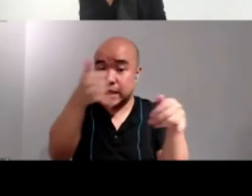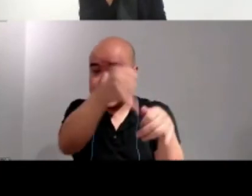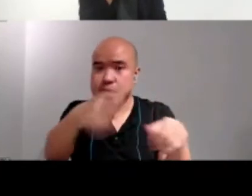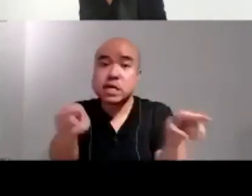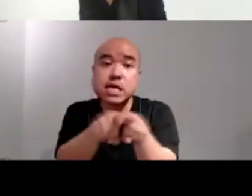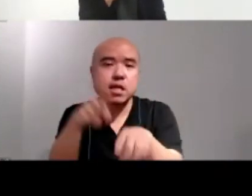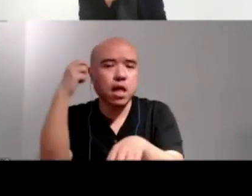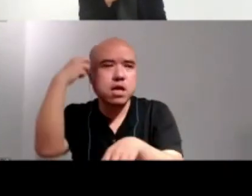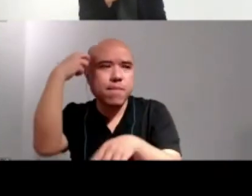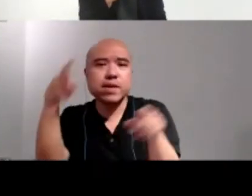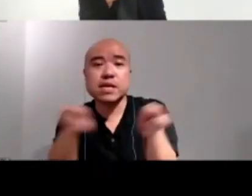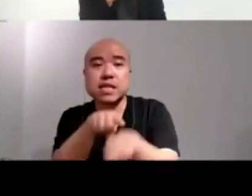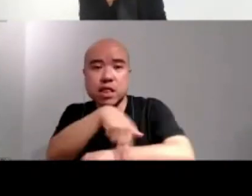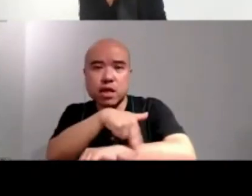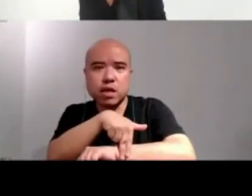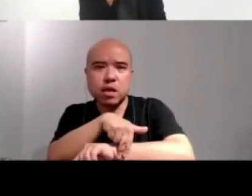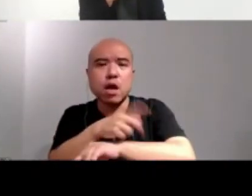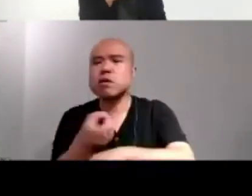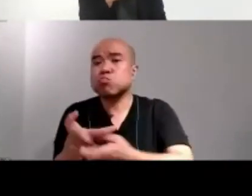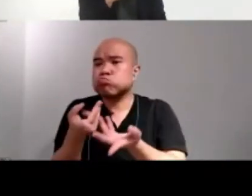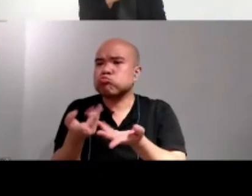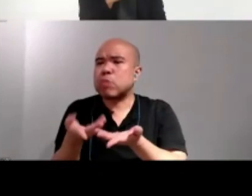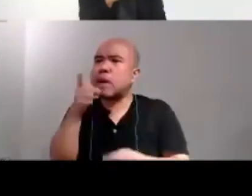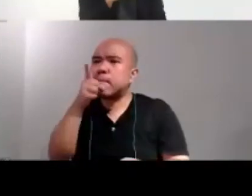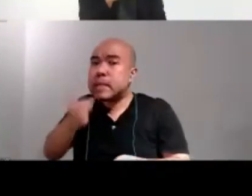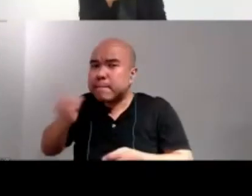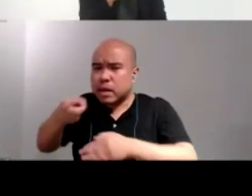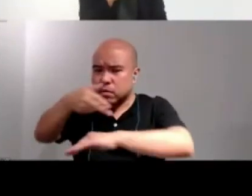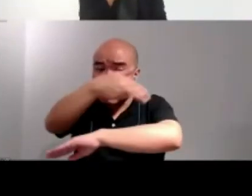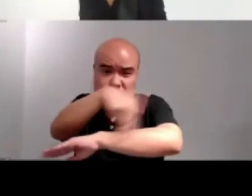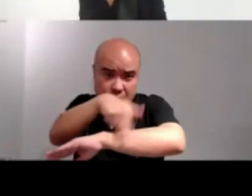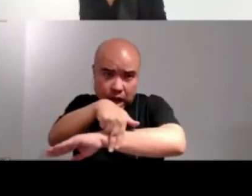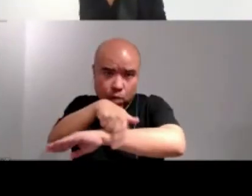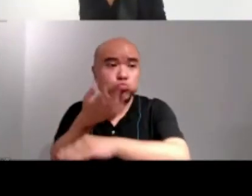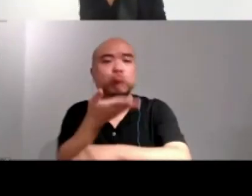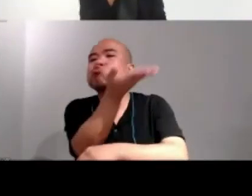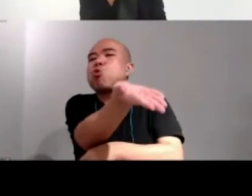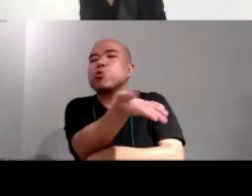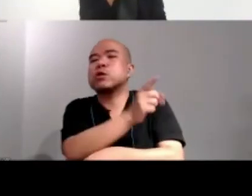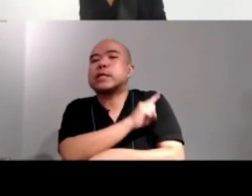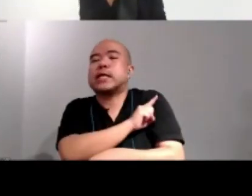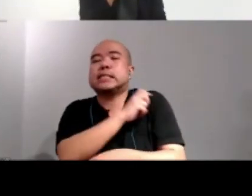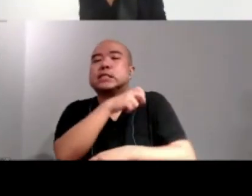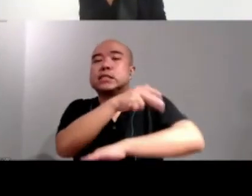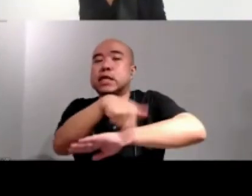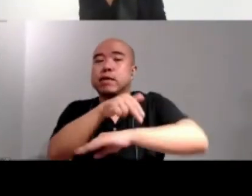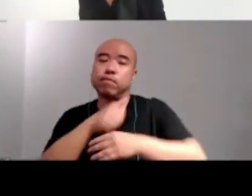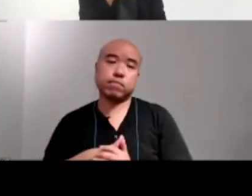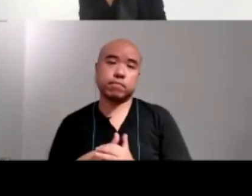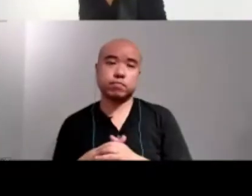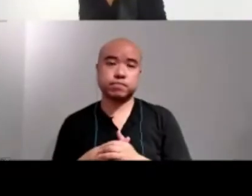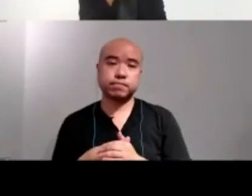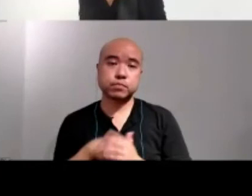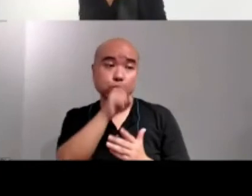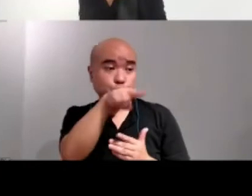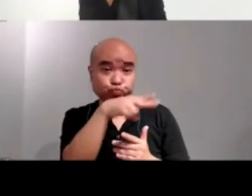所，即使係100尺，即使係120尺。最後我哋一啲 caring company， 我哋邀請佢哋去資助我哋